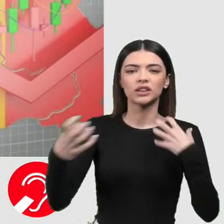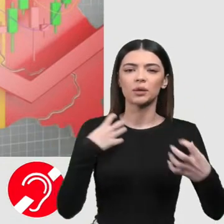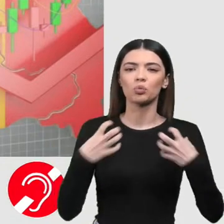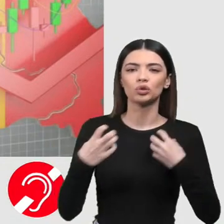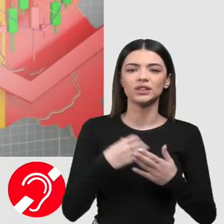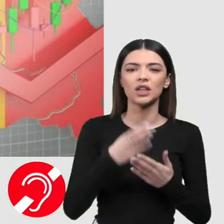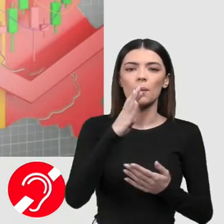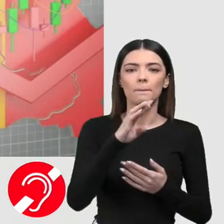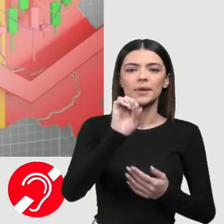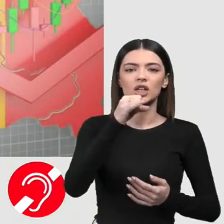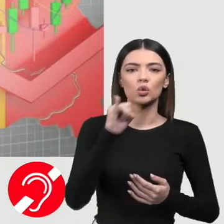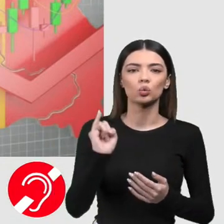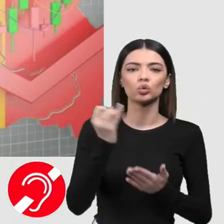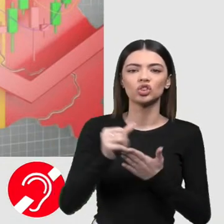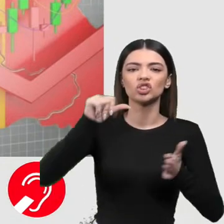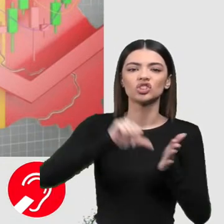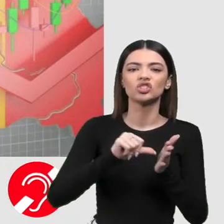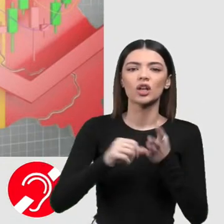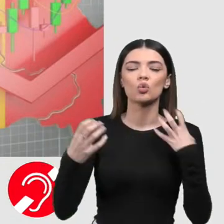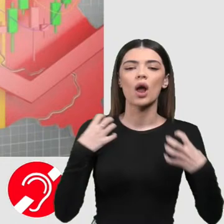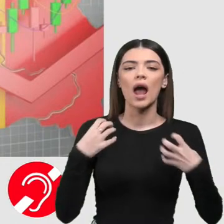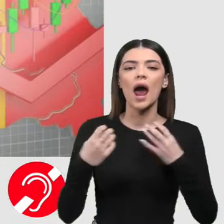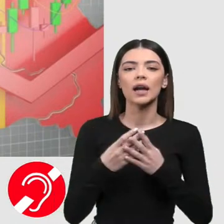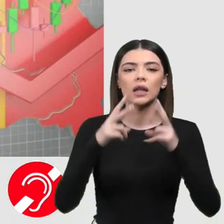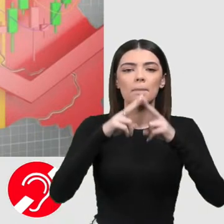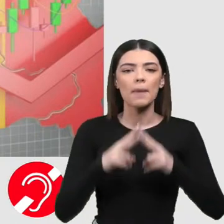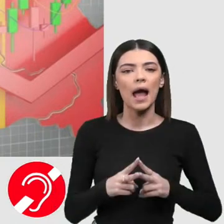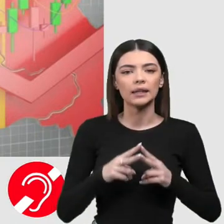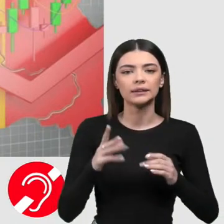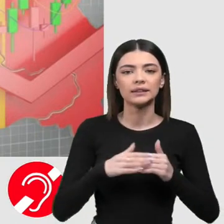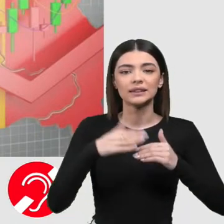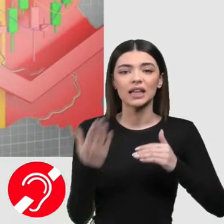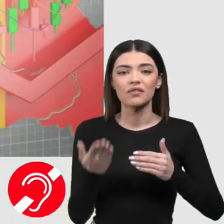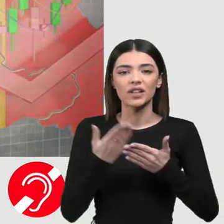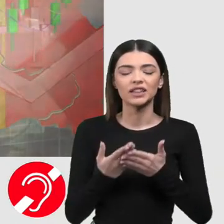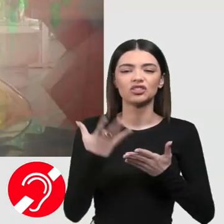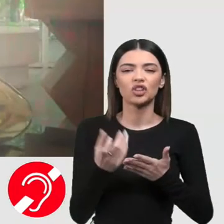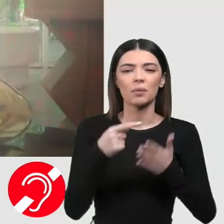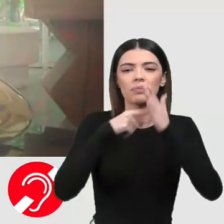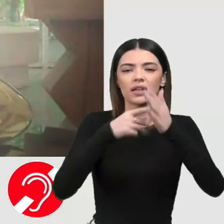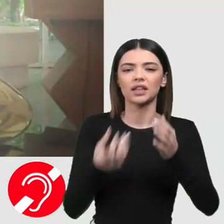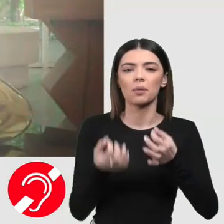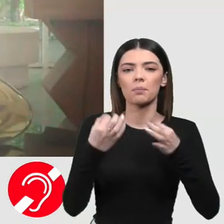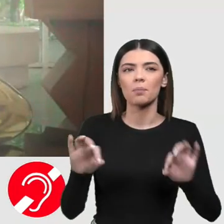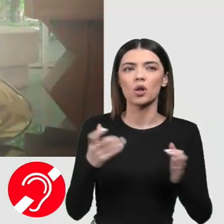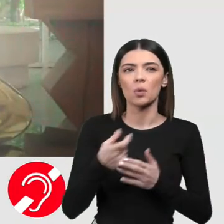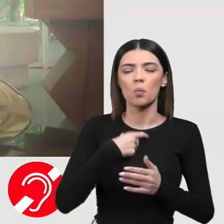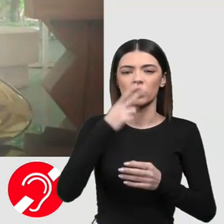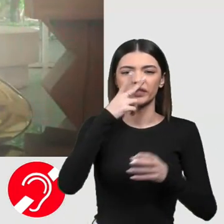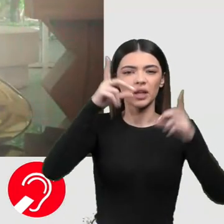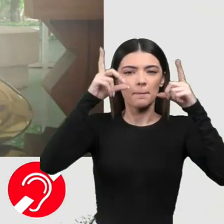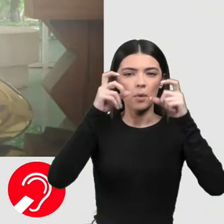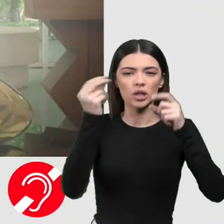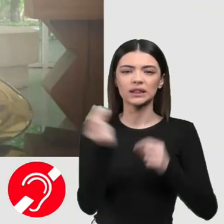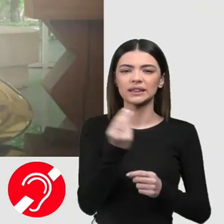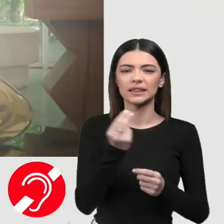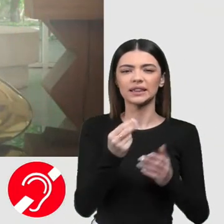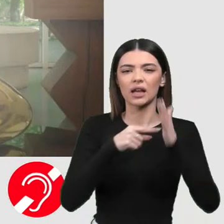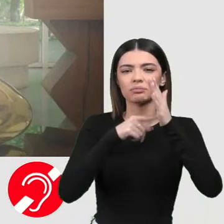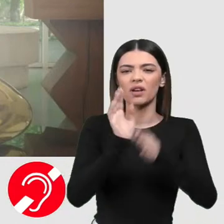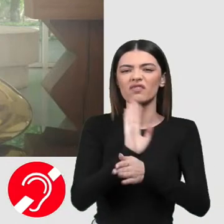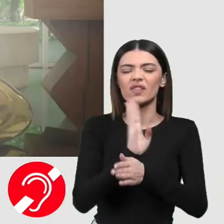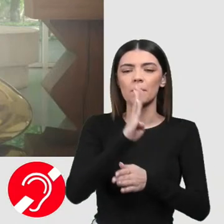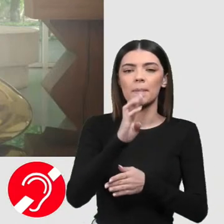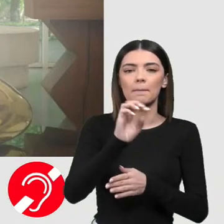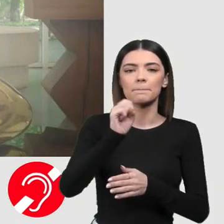începe expoziția Brâncuș la Centrul Național de Artă și Cultură Pompidou din Paris. Pe lângă operele sculptorului, poți vedea și fotografii, desene